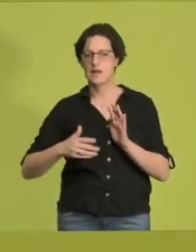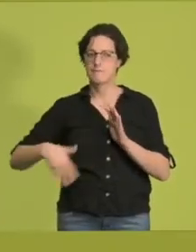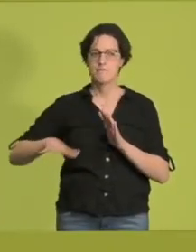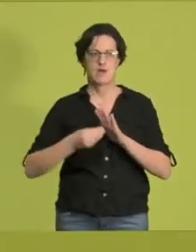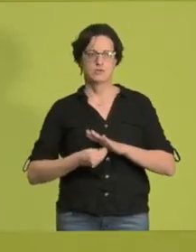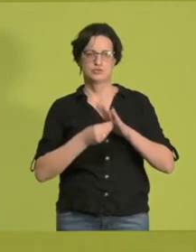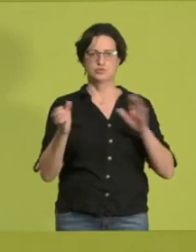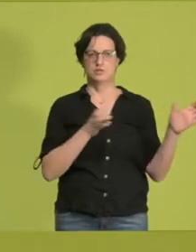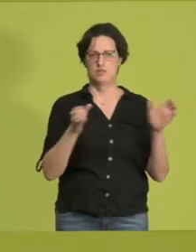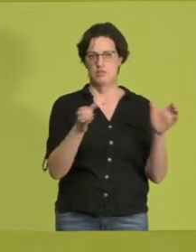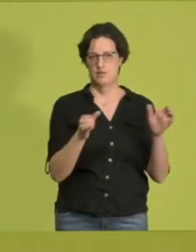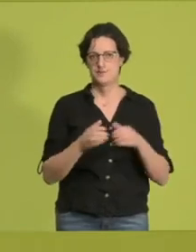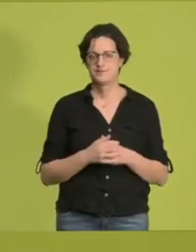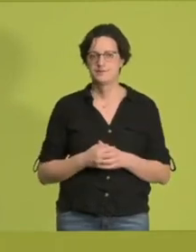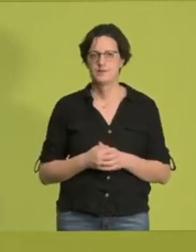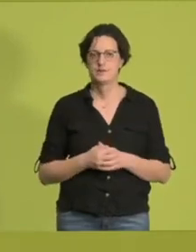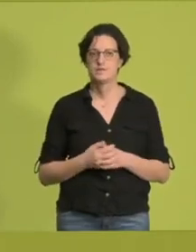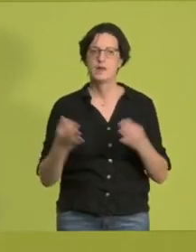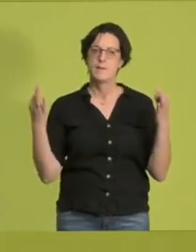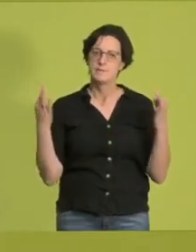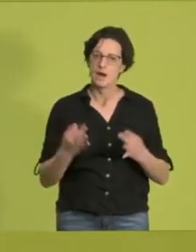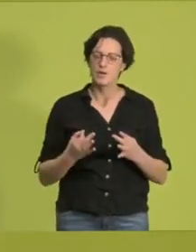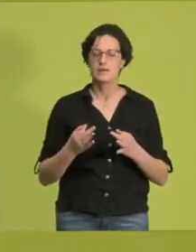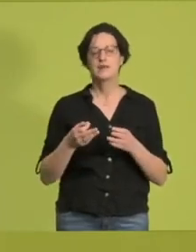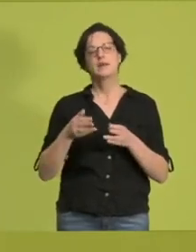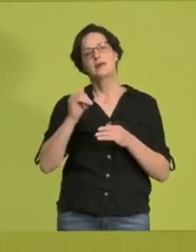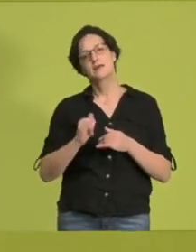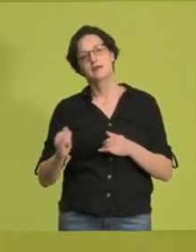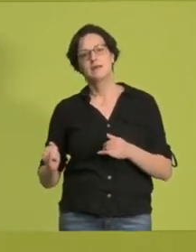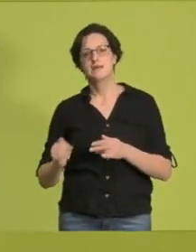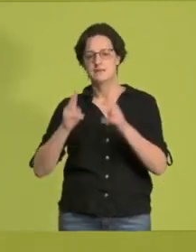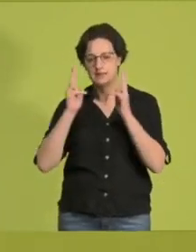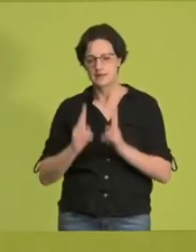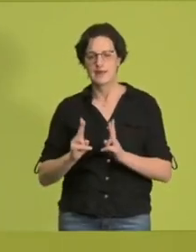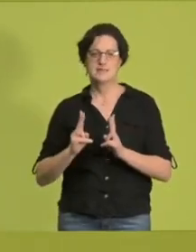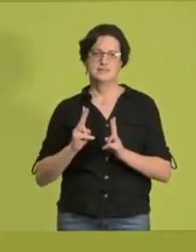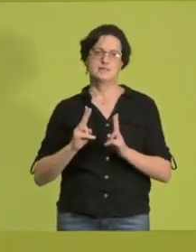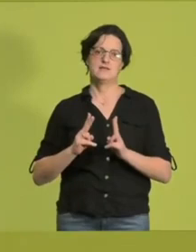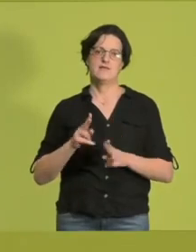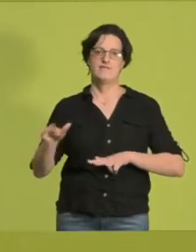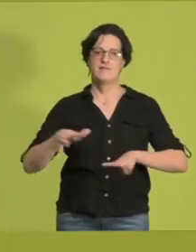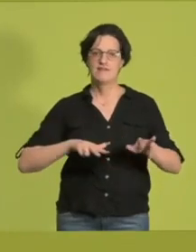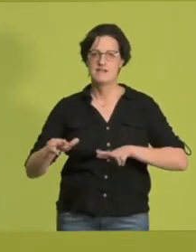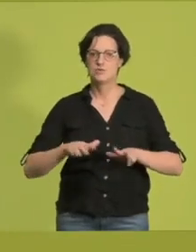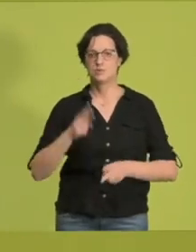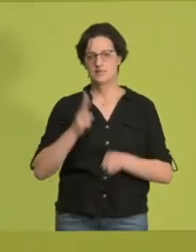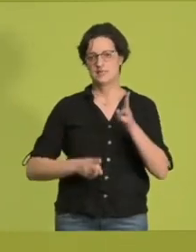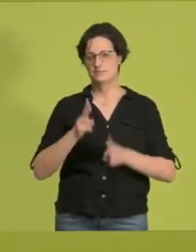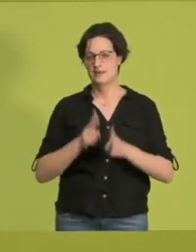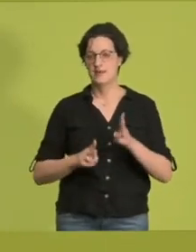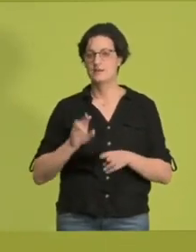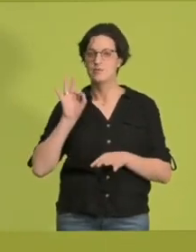und lasst uns eine kindgerechte justiz und verwaltung schaffen damit kinder und jugendliche gehört